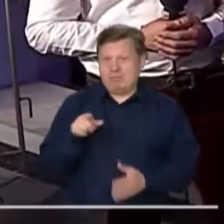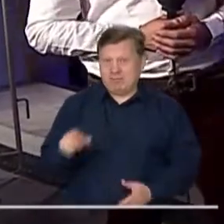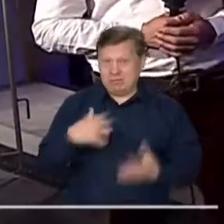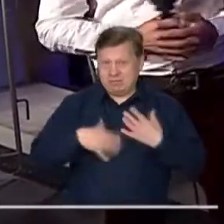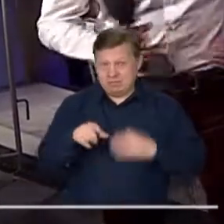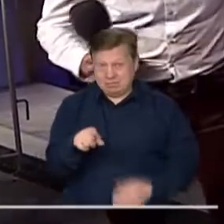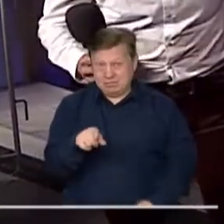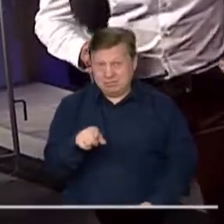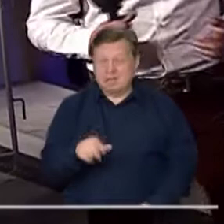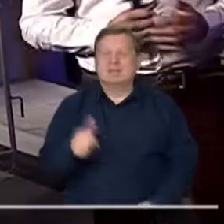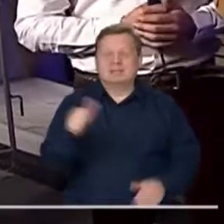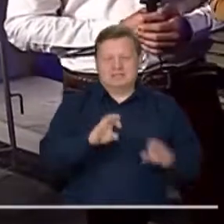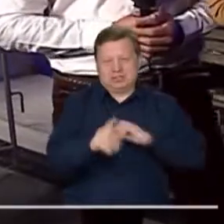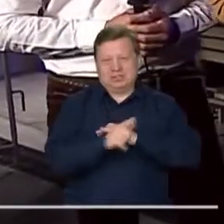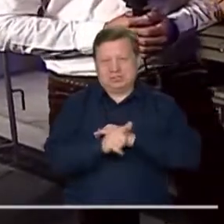jak rozumiem.